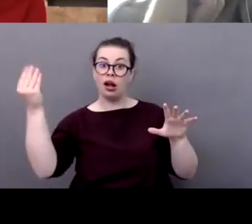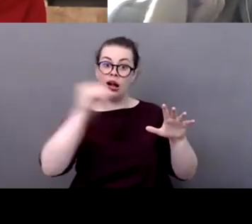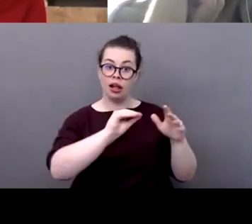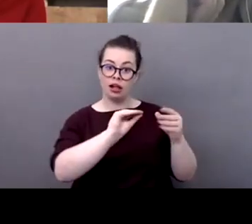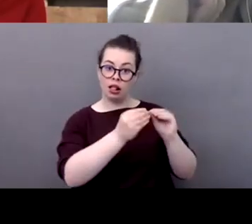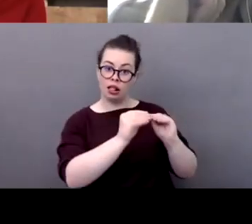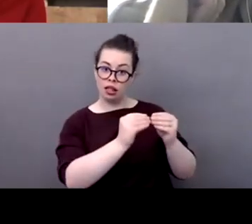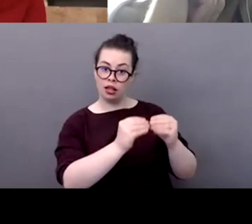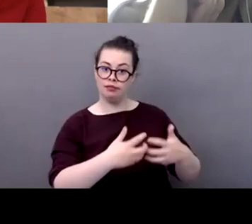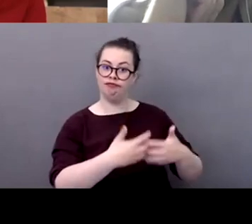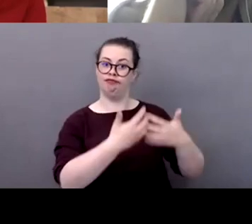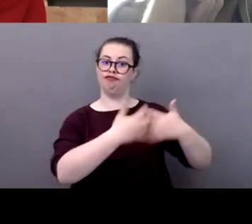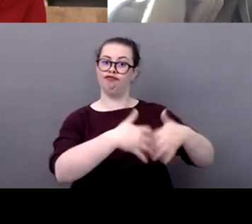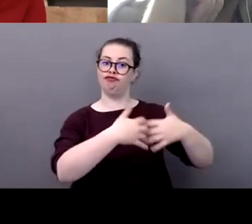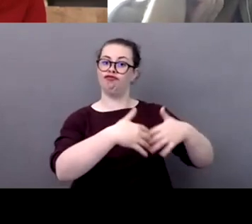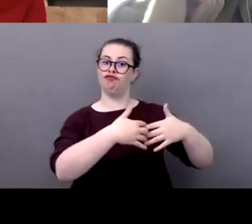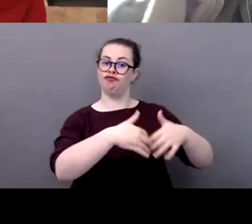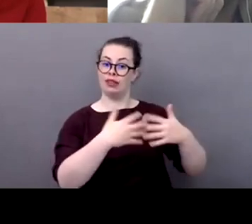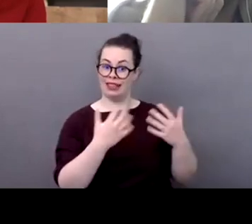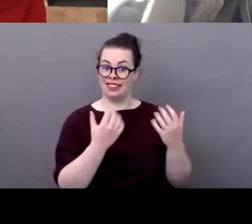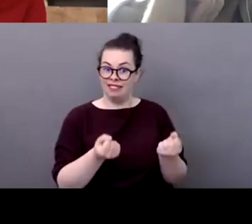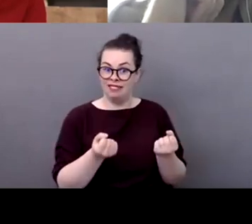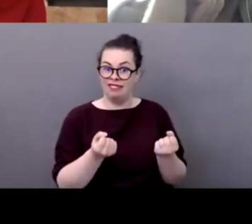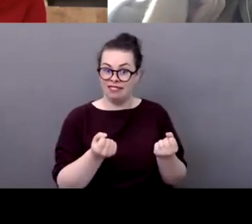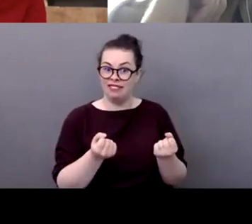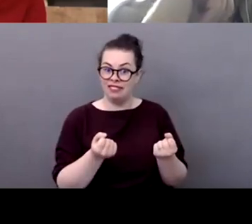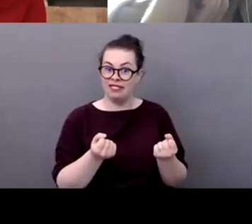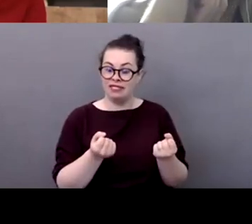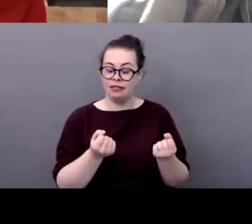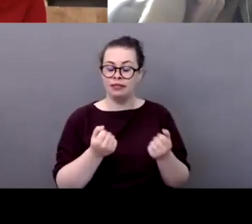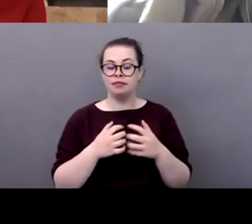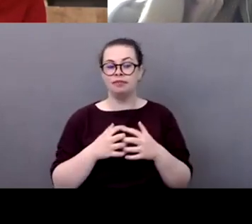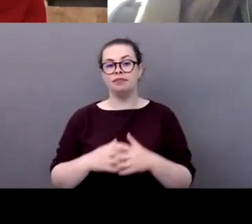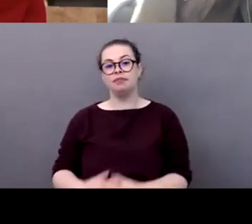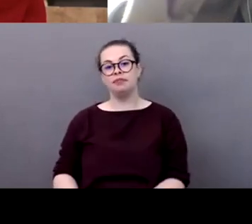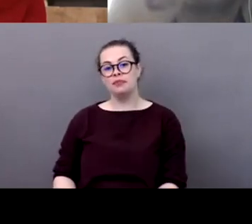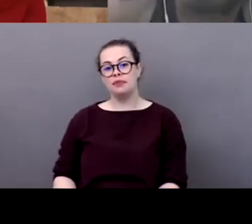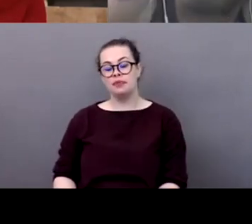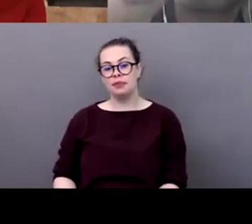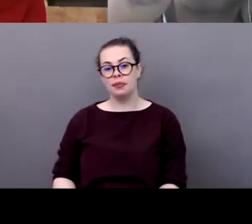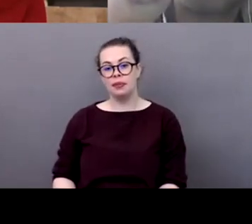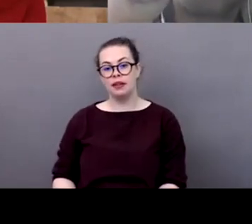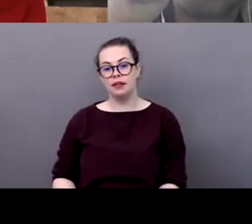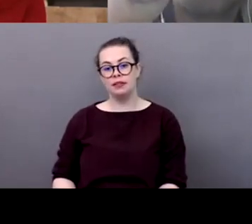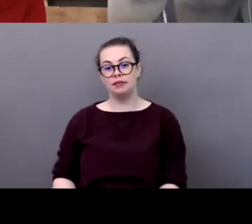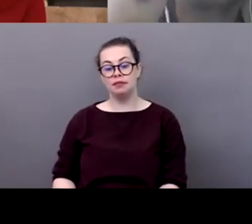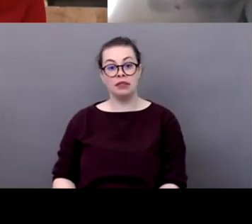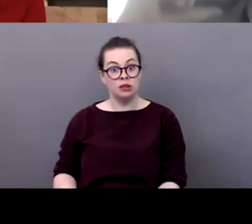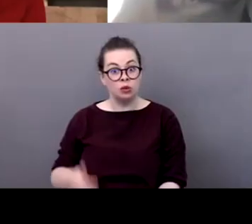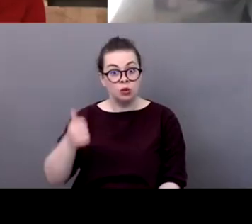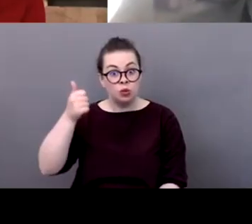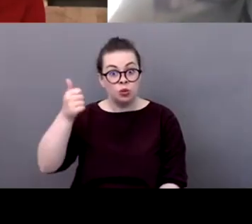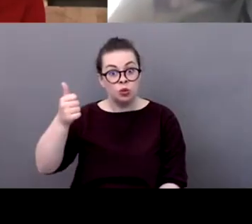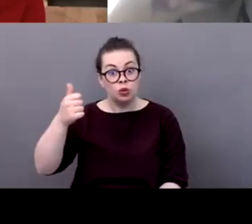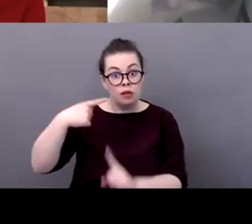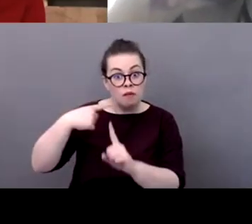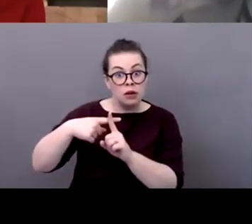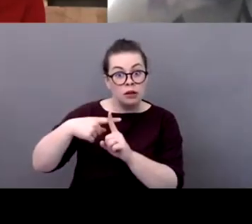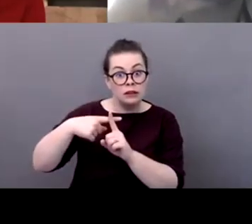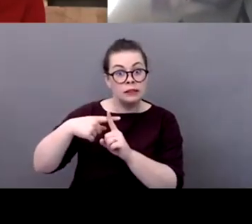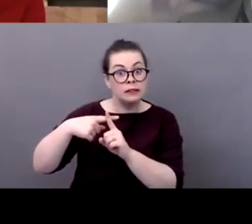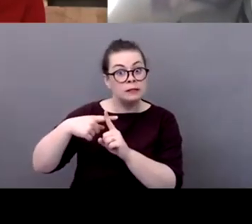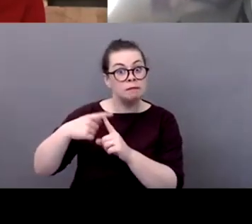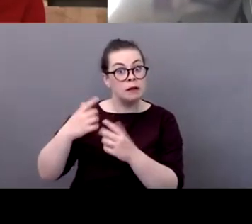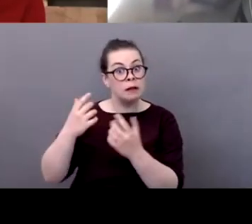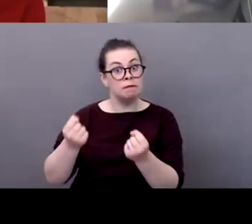recycleries sportives, et notamment qui ont recyclé en 2020 à peu près, je crois, 100 tonnes au niveau